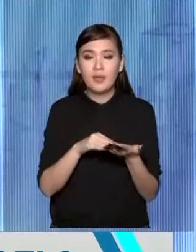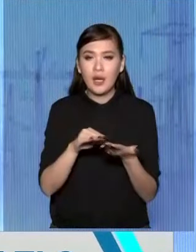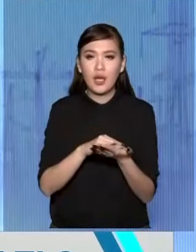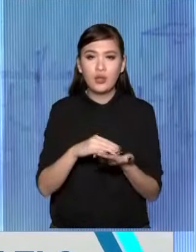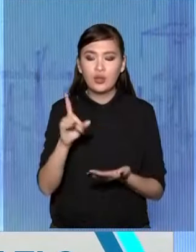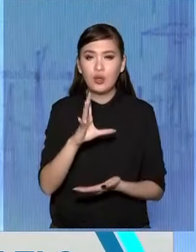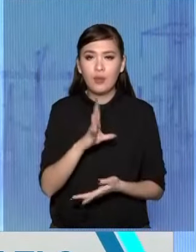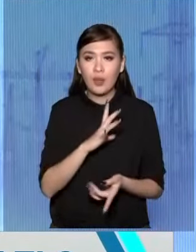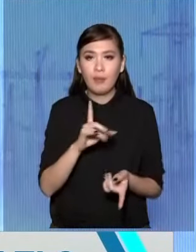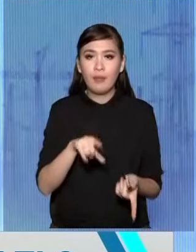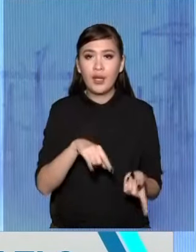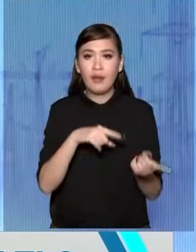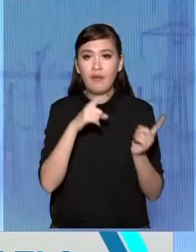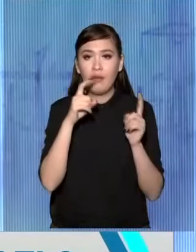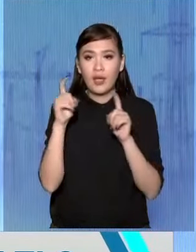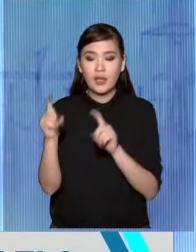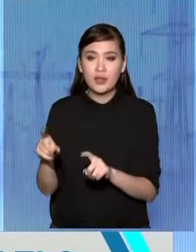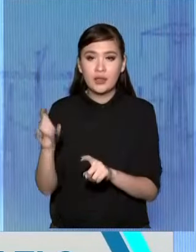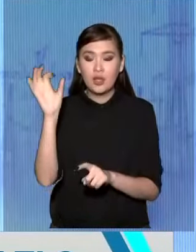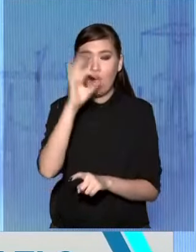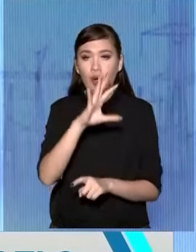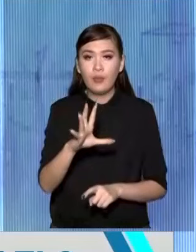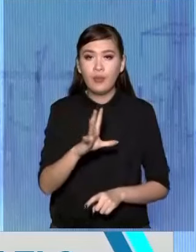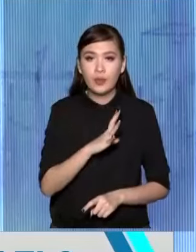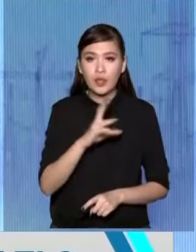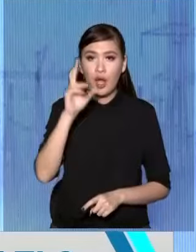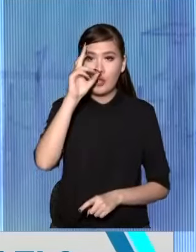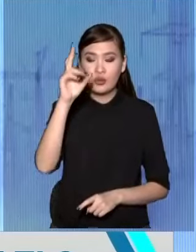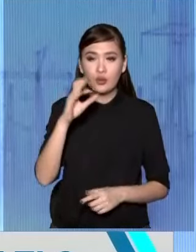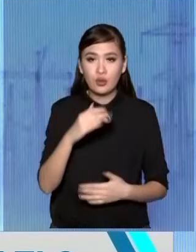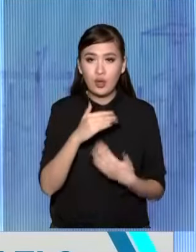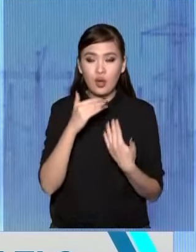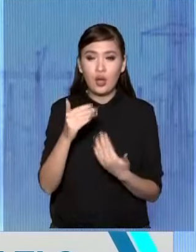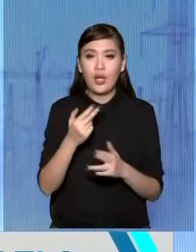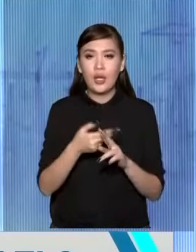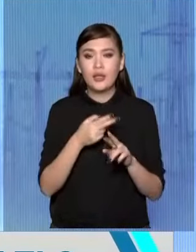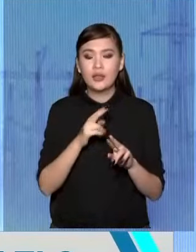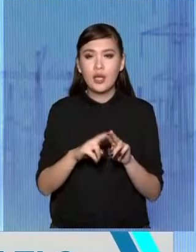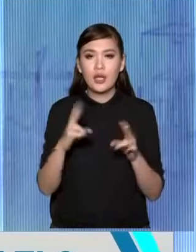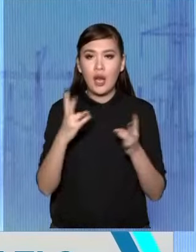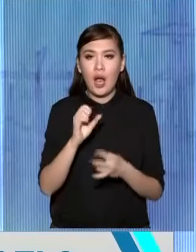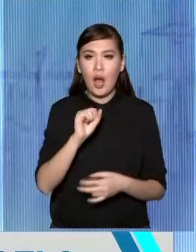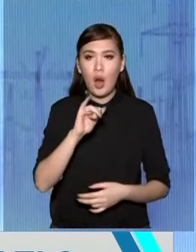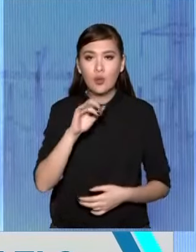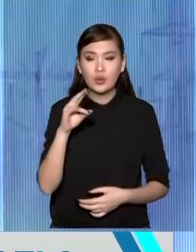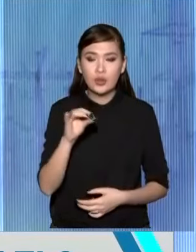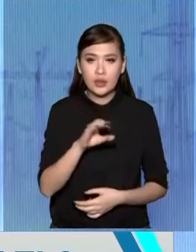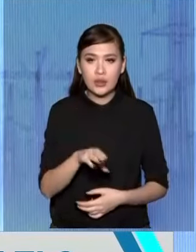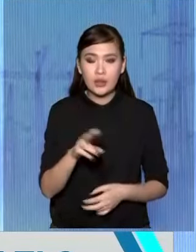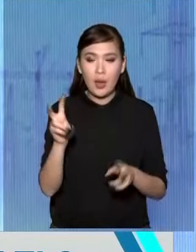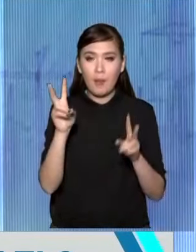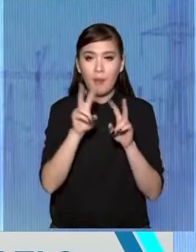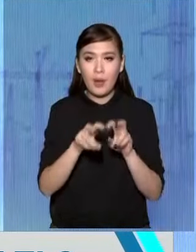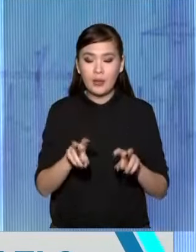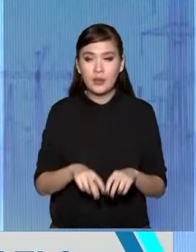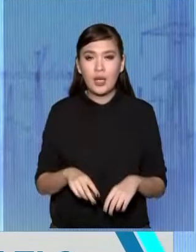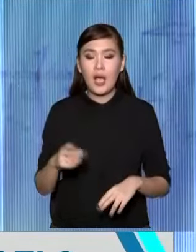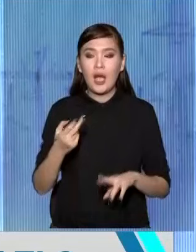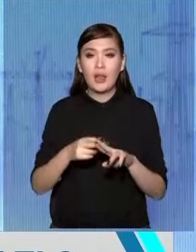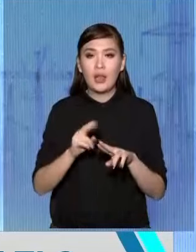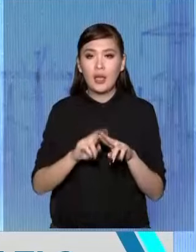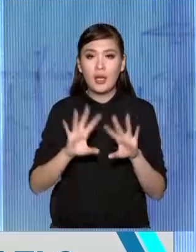Прежде чем ее переводить из частной в государственную, необходимо некий провести аудит. Да, я об этом сказал. Теперь,